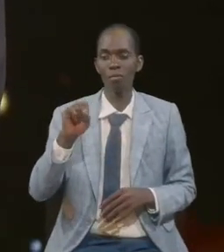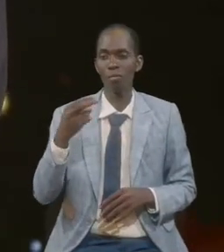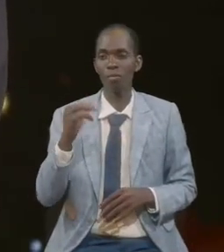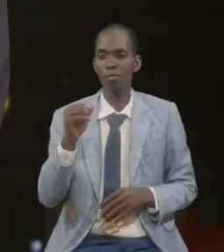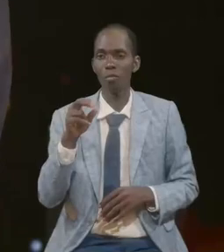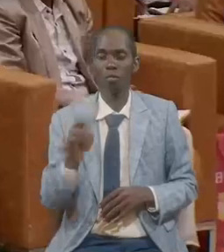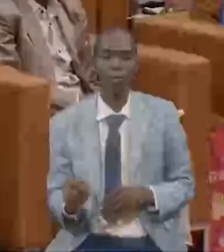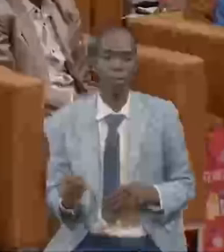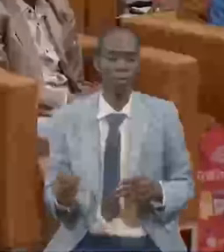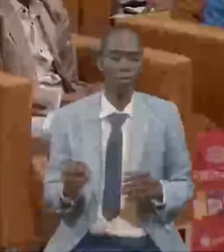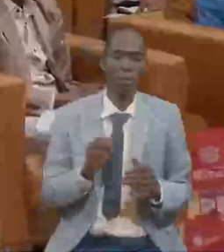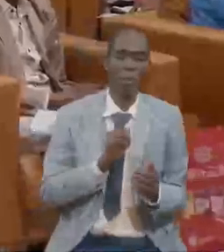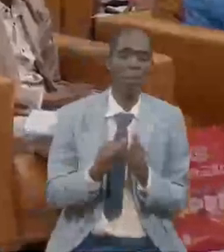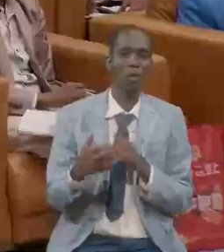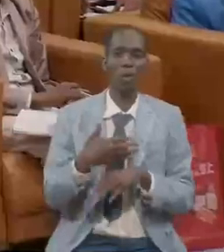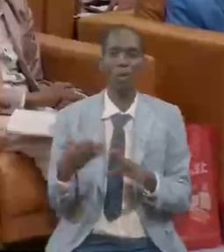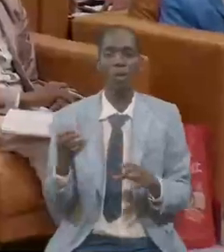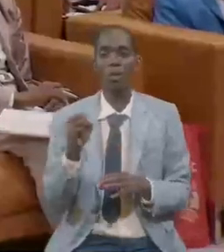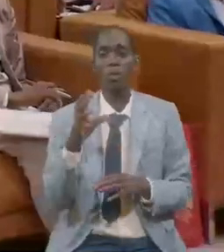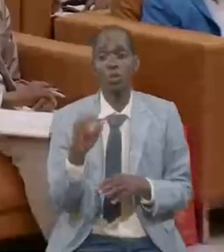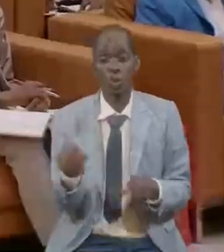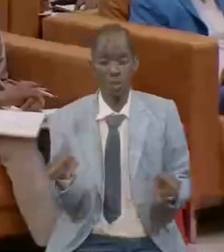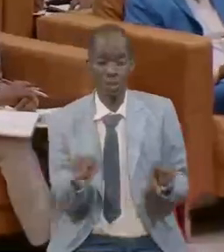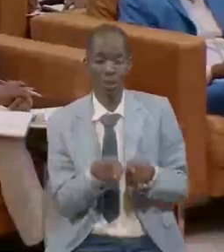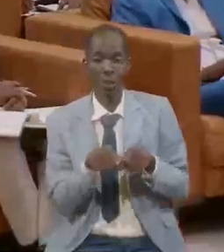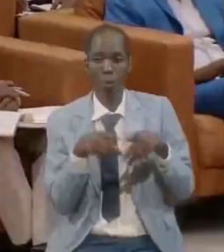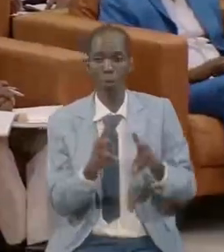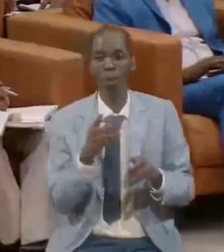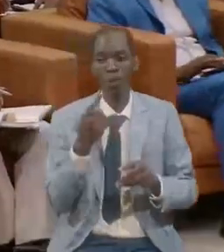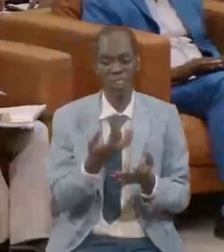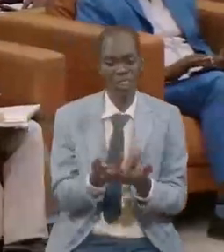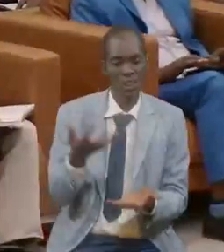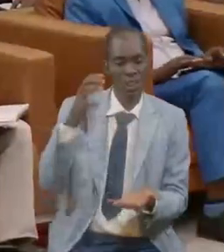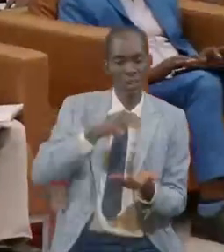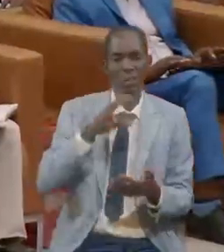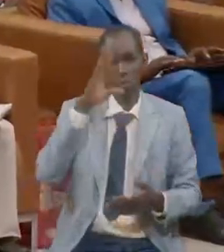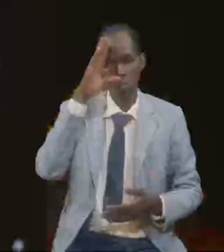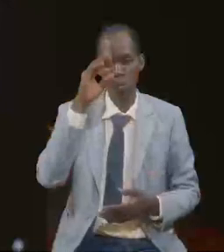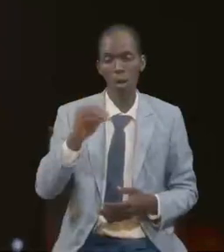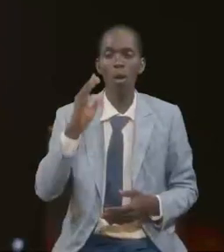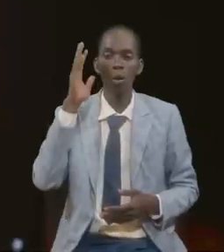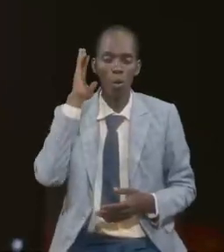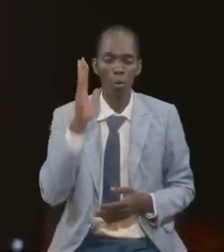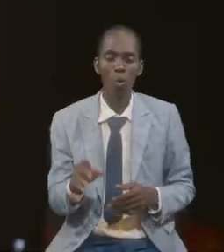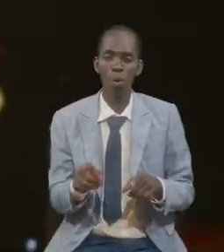Ainsi le riche se flétrira dans ses entreprises.